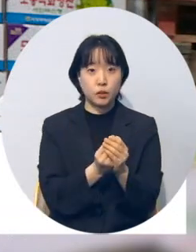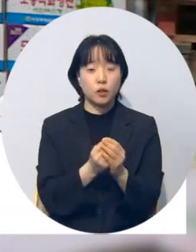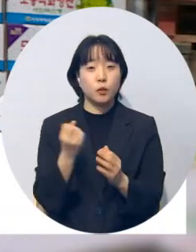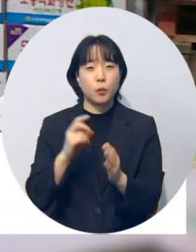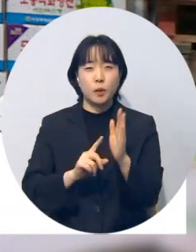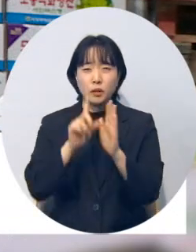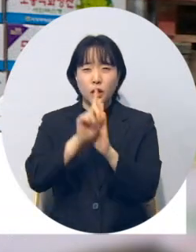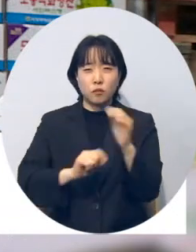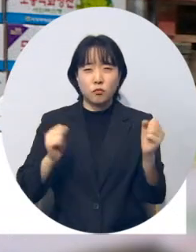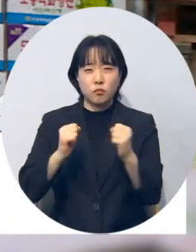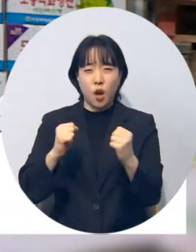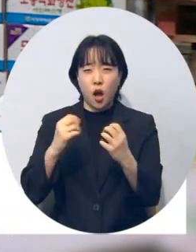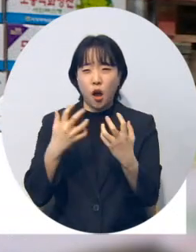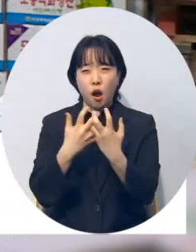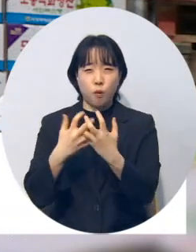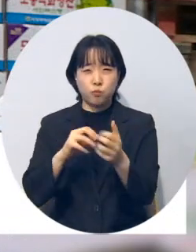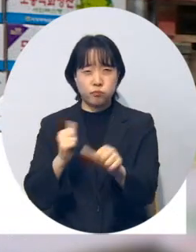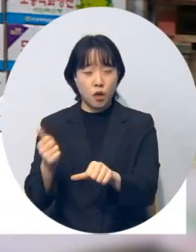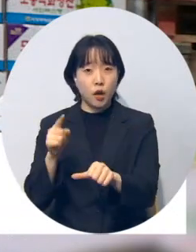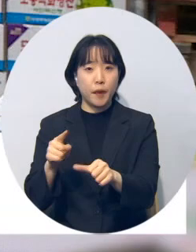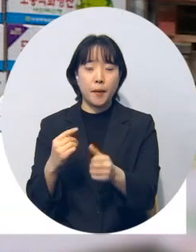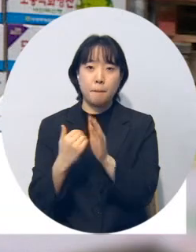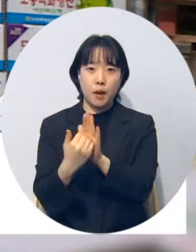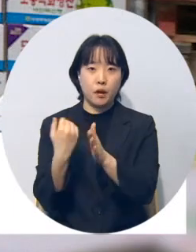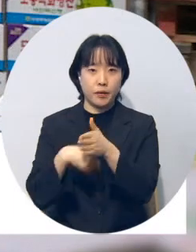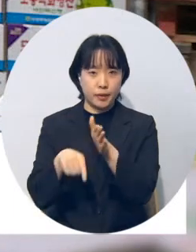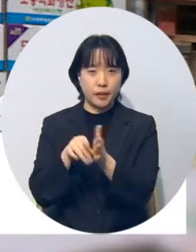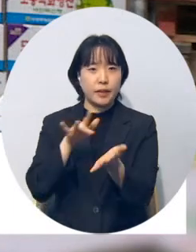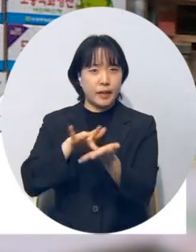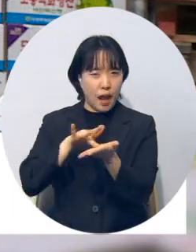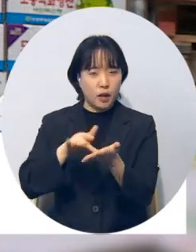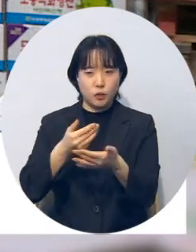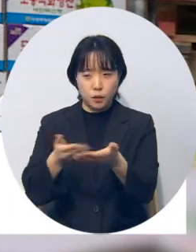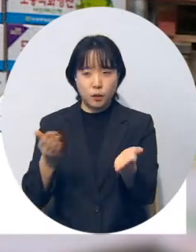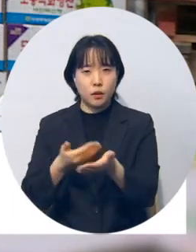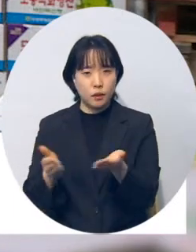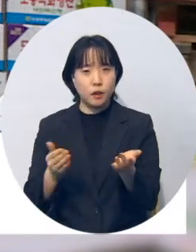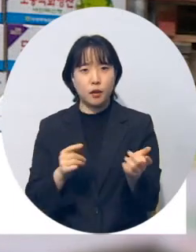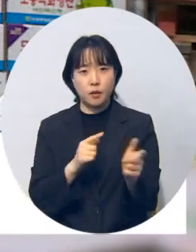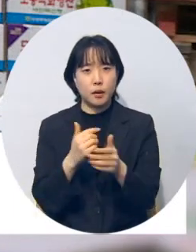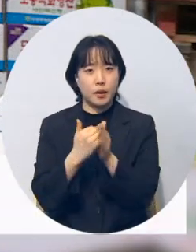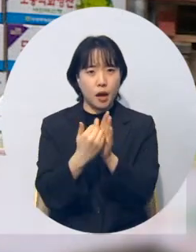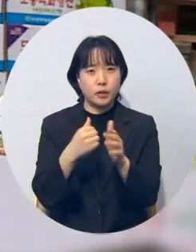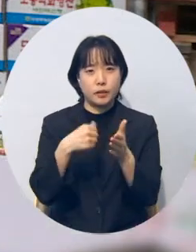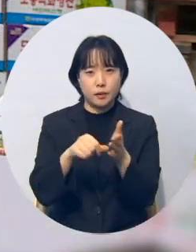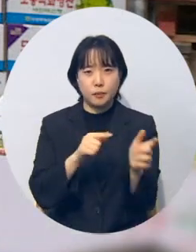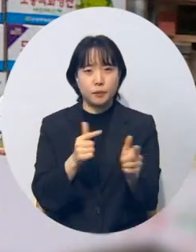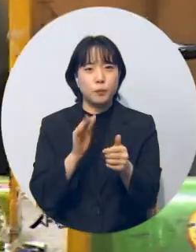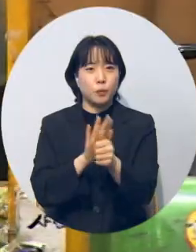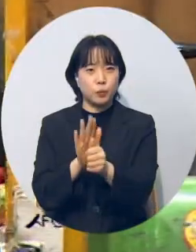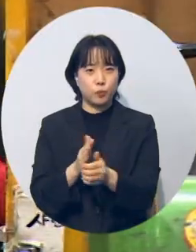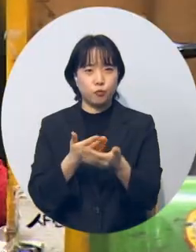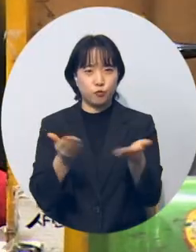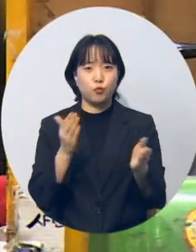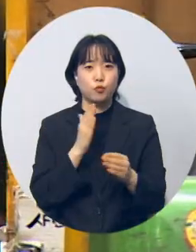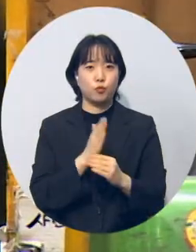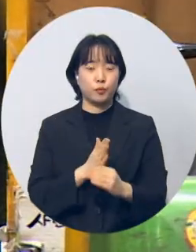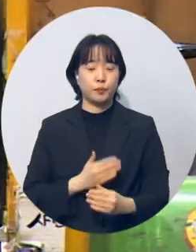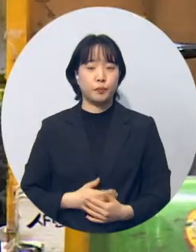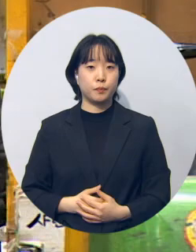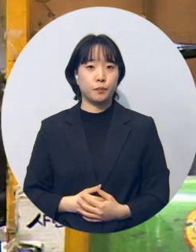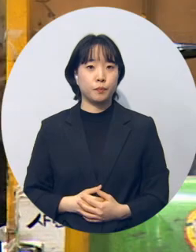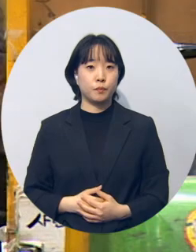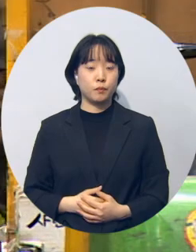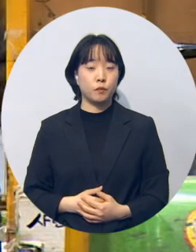방지를 위해서 예방약제 공급하고 예방시설을 지원하고 있는 상태입니다. 물량